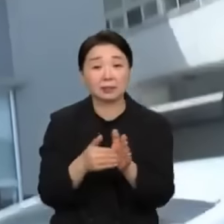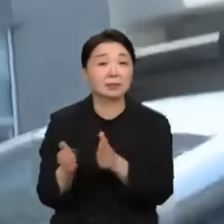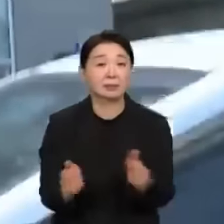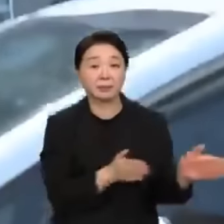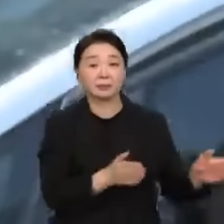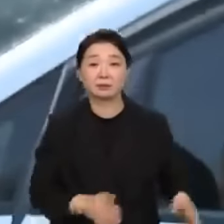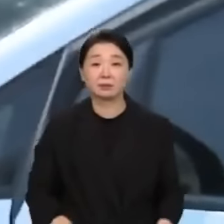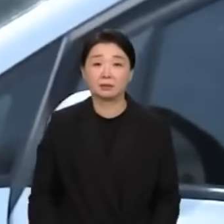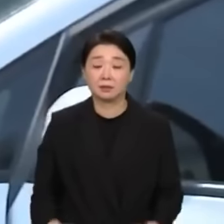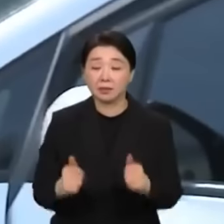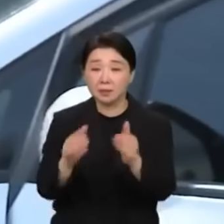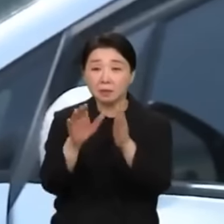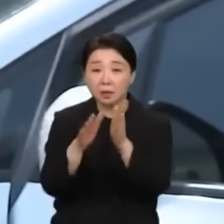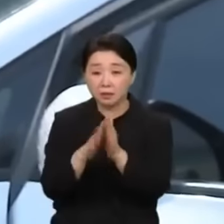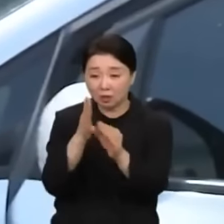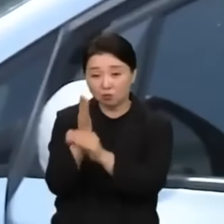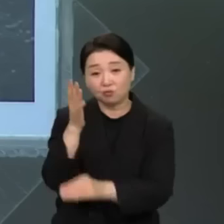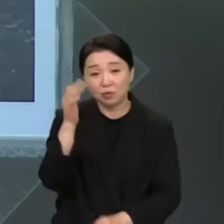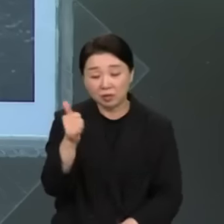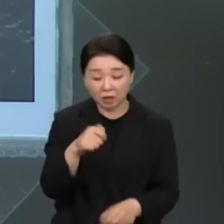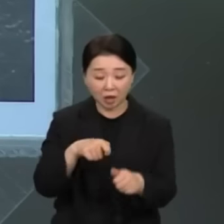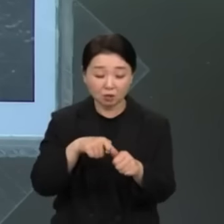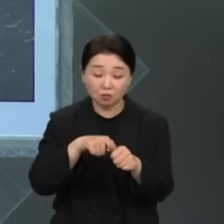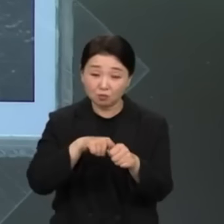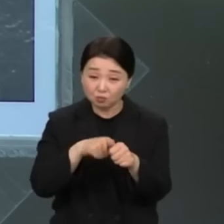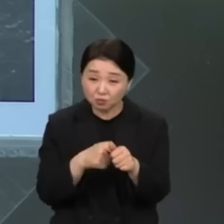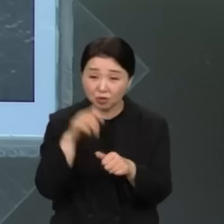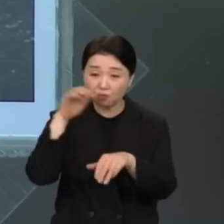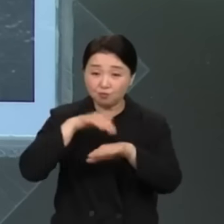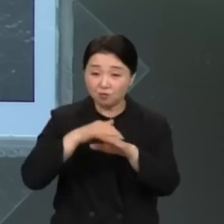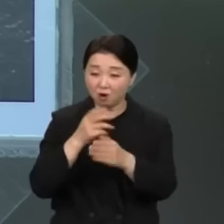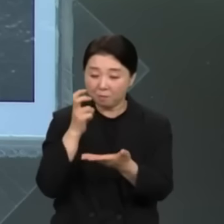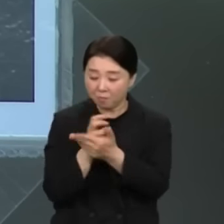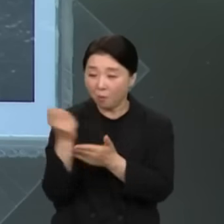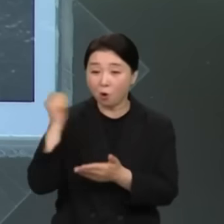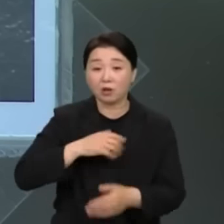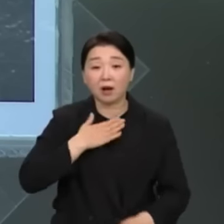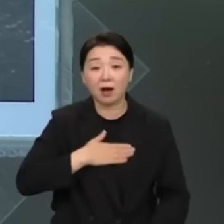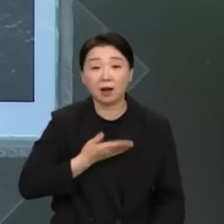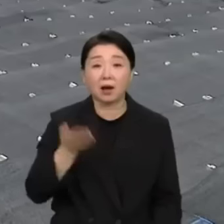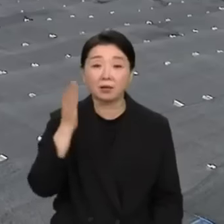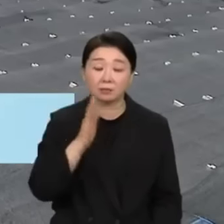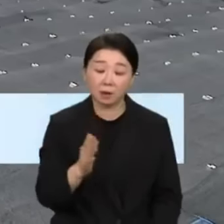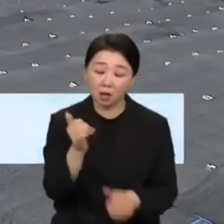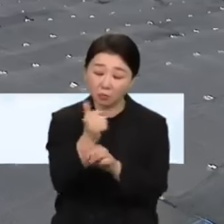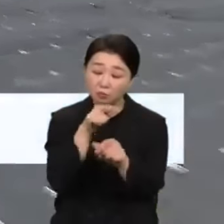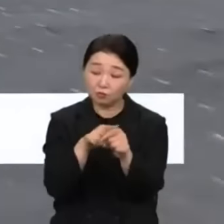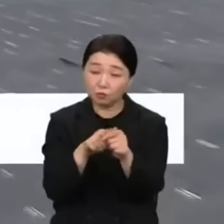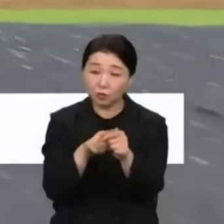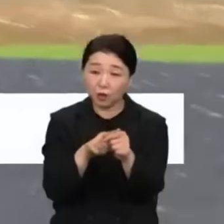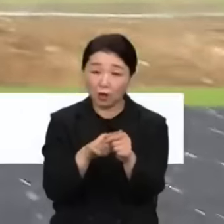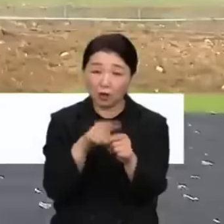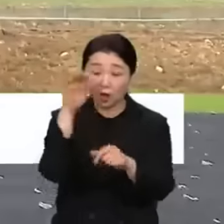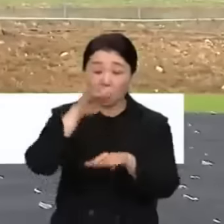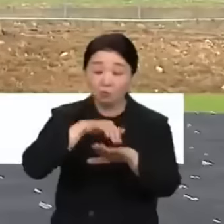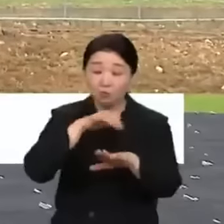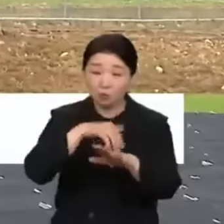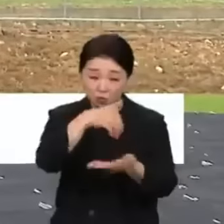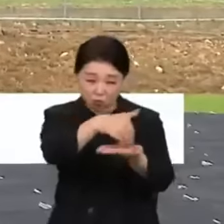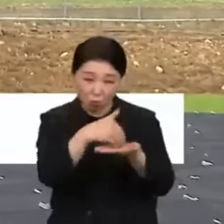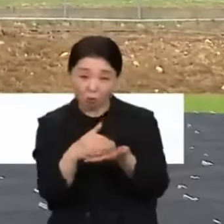재판정에서 중대장은 군기훈련 규정을 어긴 부분은 인정했습니다. 하지만 부중대장의 군기훈련 요청을 승인했을